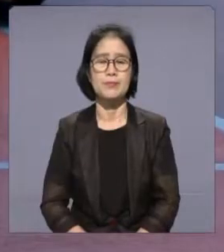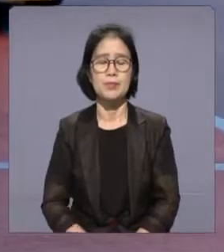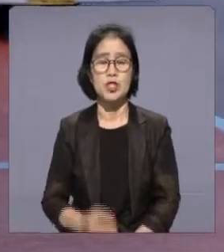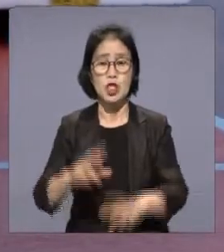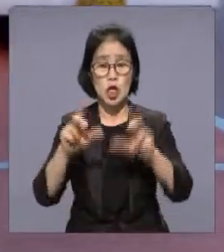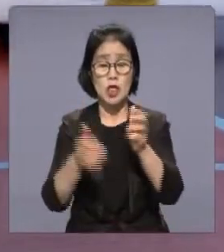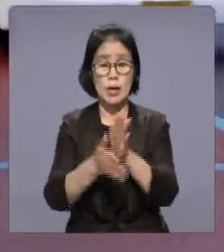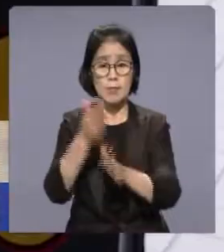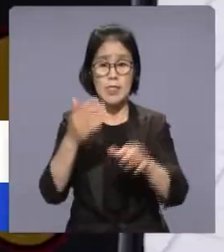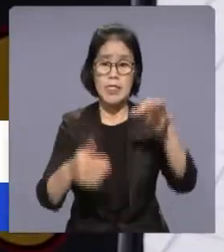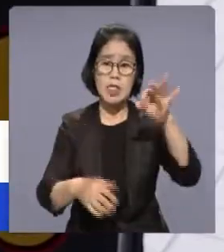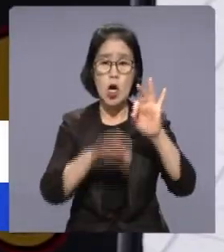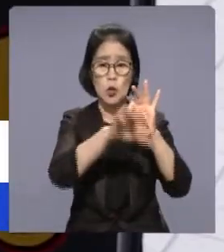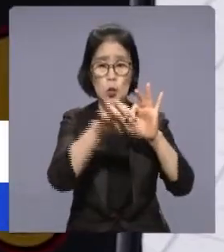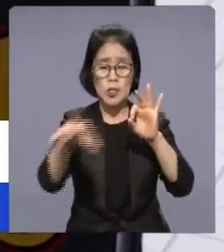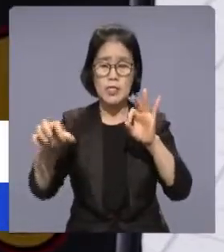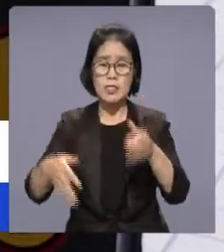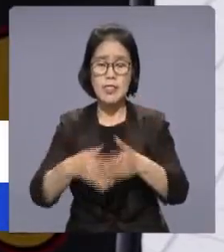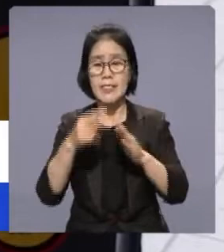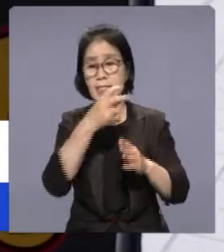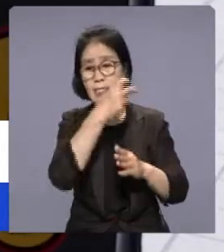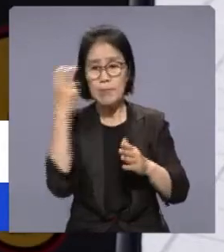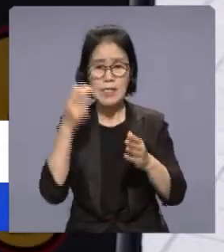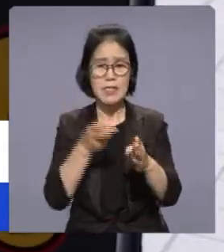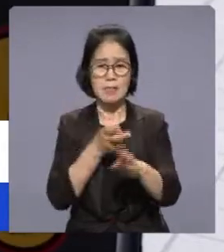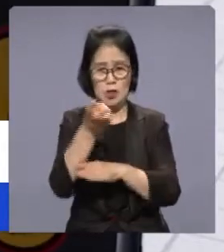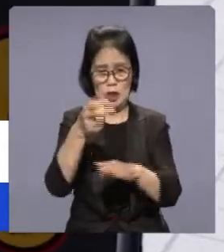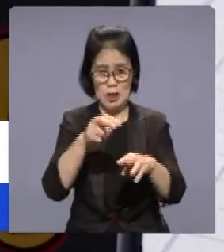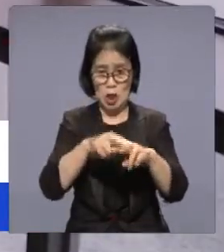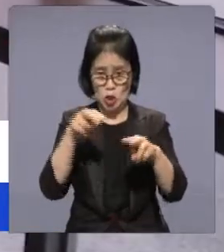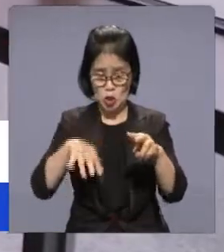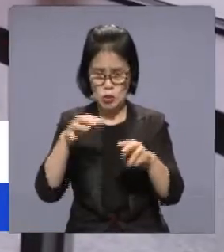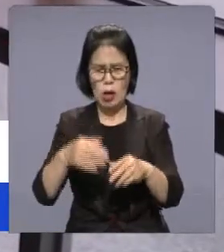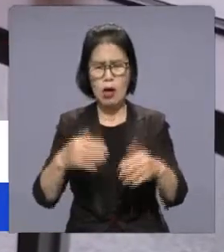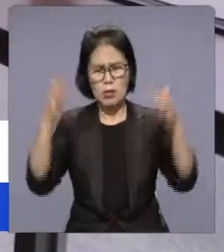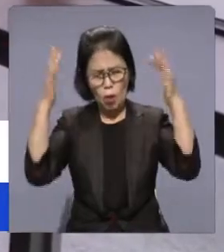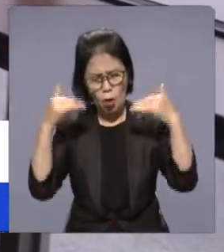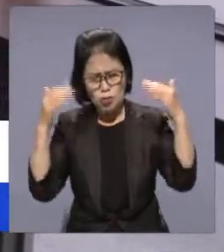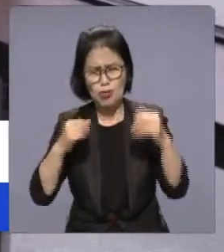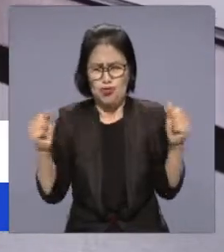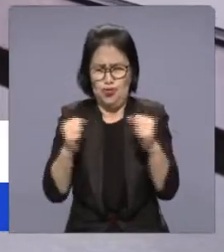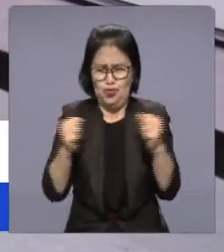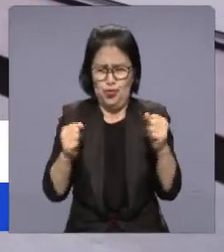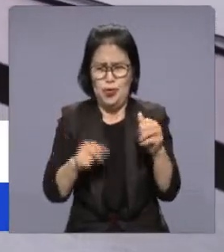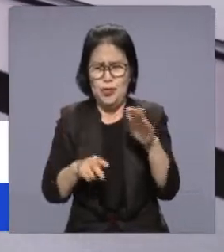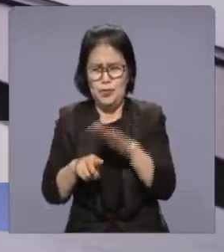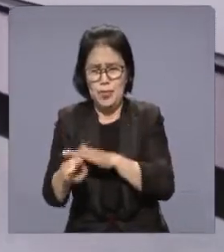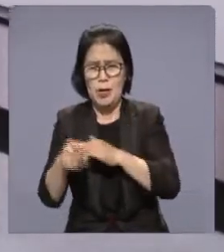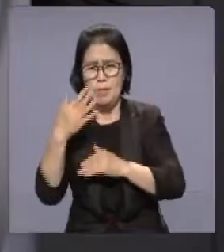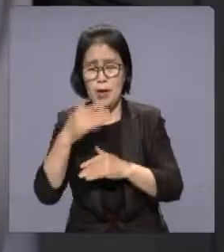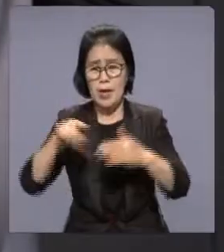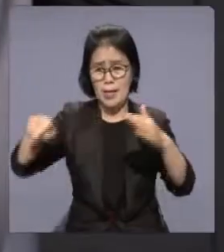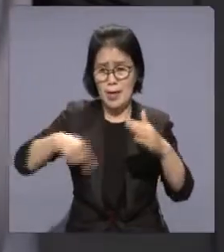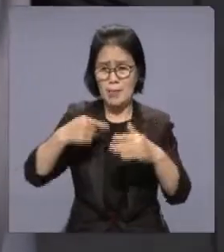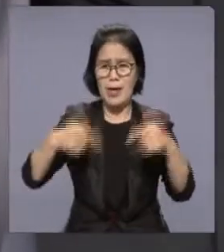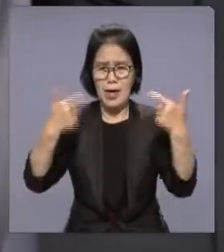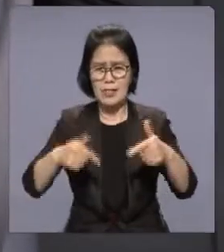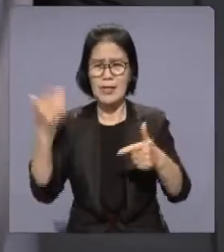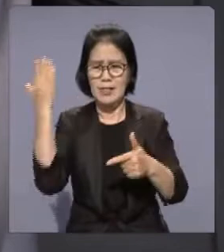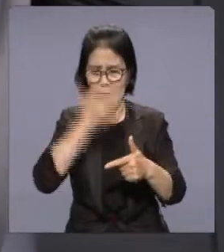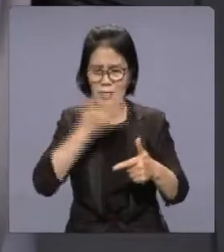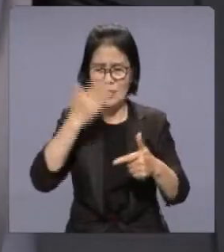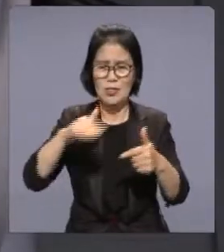성남시 10곳에 설치된 스마트 버스 정류장입니다. 무더위와 강추위를 피할 수 있고 내부는 항상